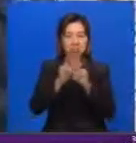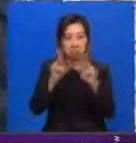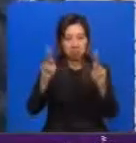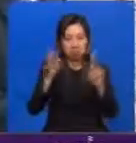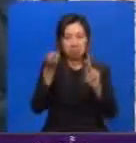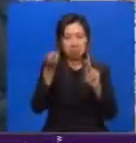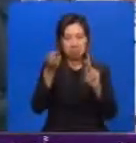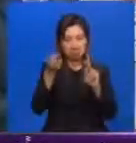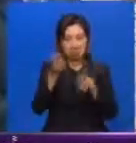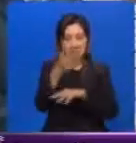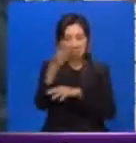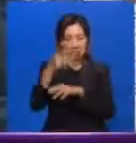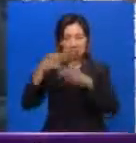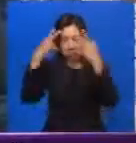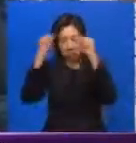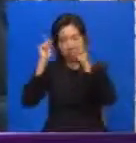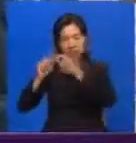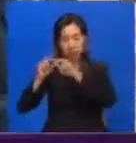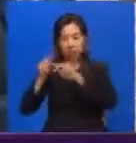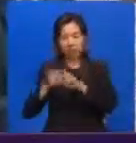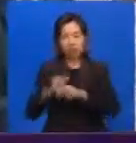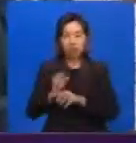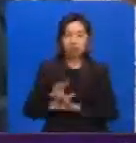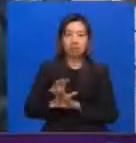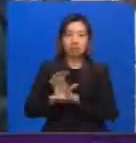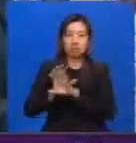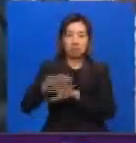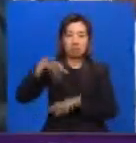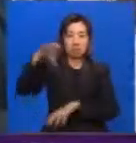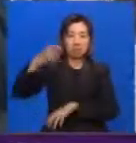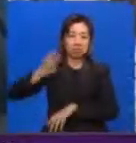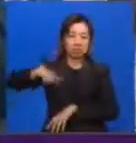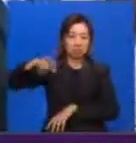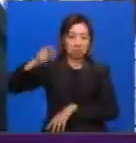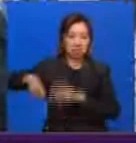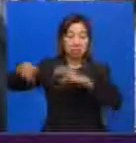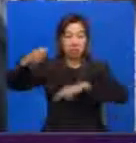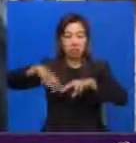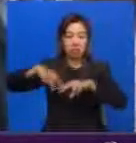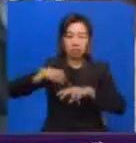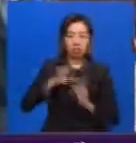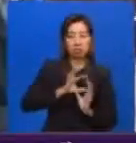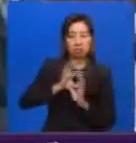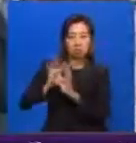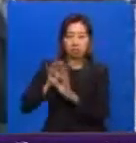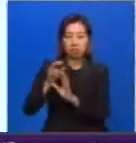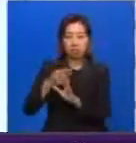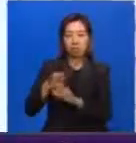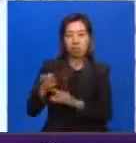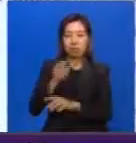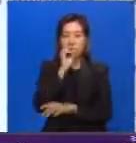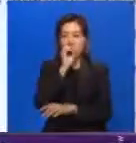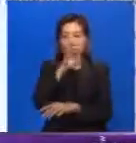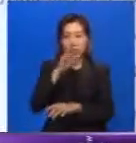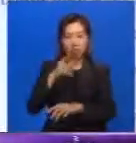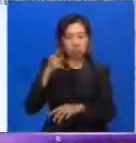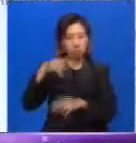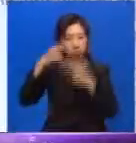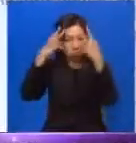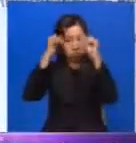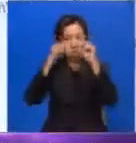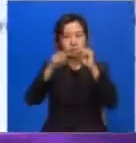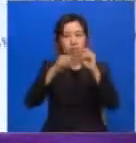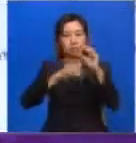ชาติรัฐมนตรีว่าการกระทรวงพาณิชย์และปลัดกระทรวงพาณิชย์ต่อศาลปกครองกลางเพื่อขอให้เพิกถอนหรือว่าห้ามดำเนินโครงการ